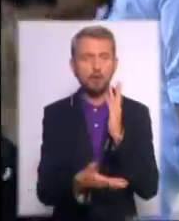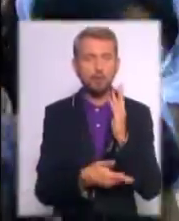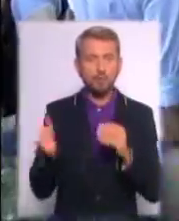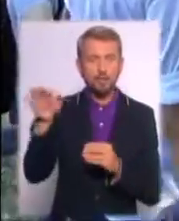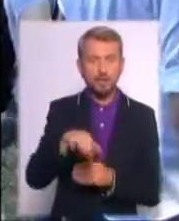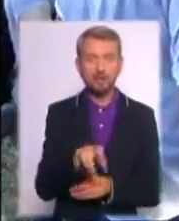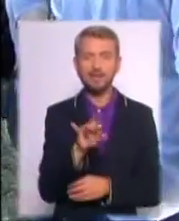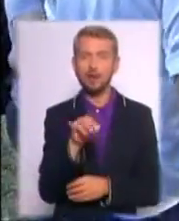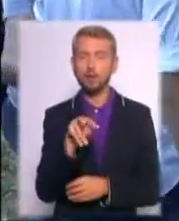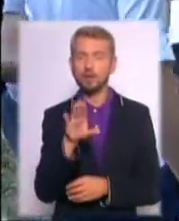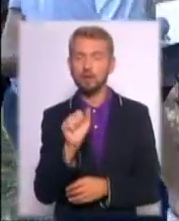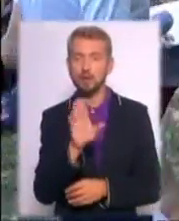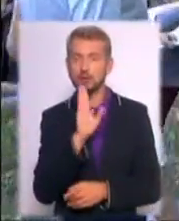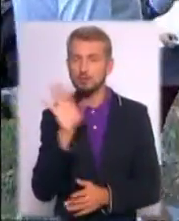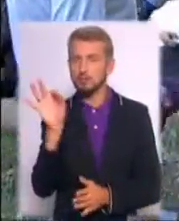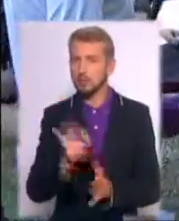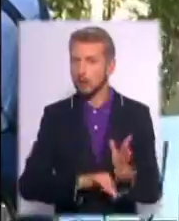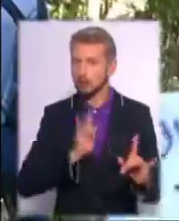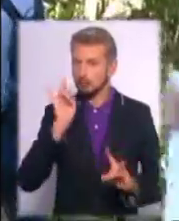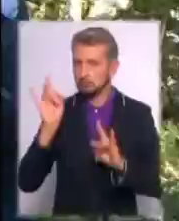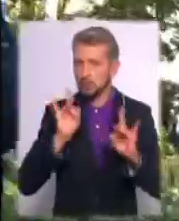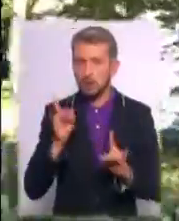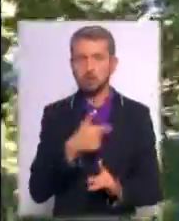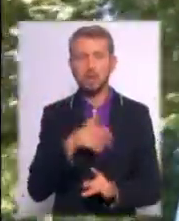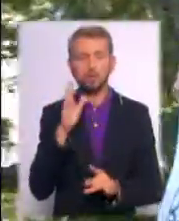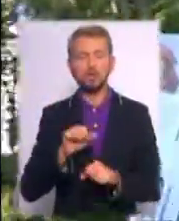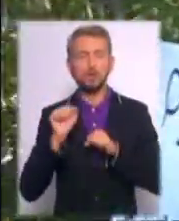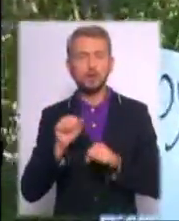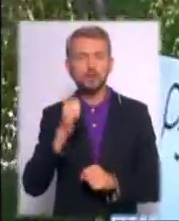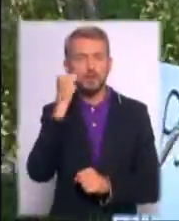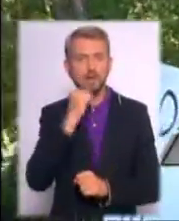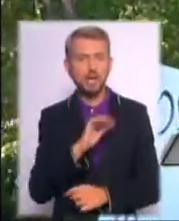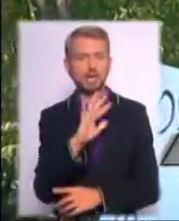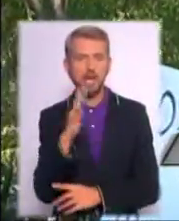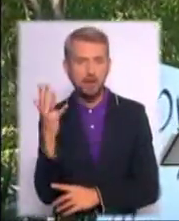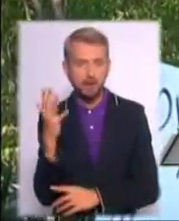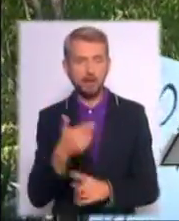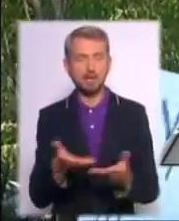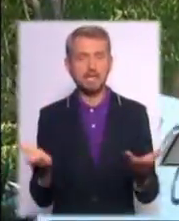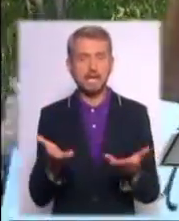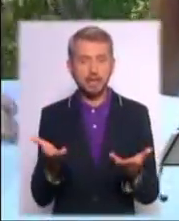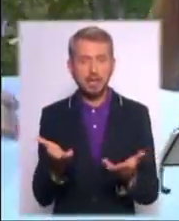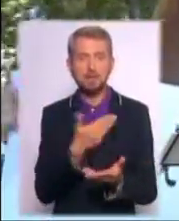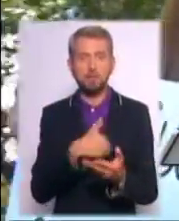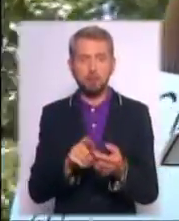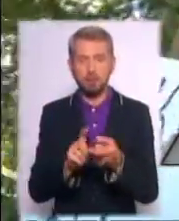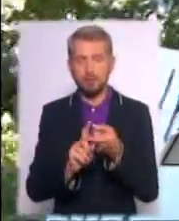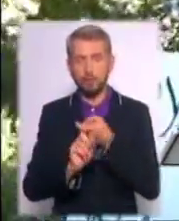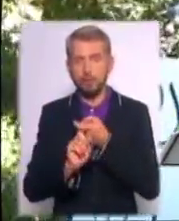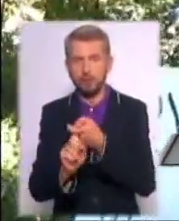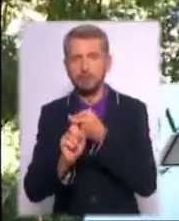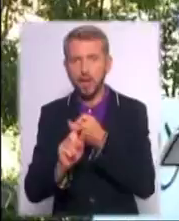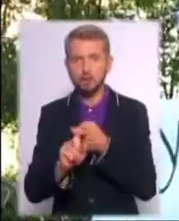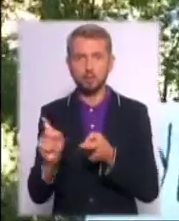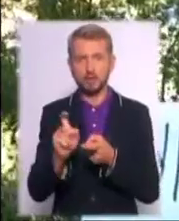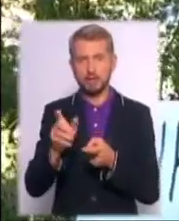Ярослава. Дівчина одразу забила на сполох. Ми будемо захищати старі дерева, які, ну, ми зв'яжемось якби з